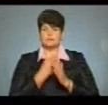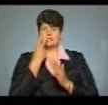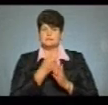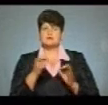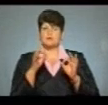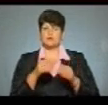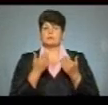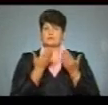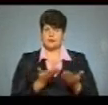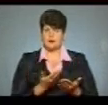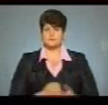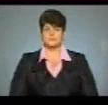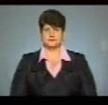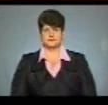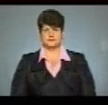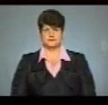таке.